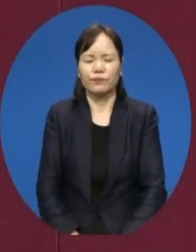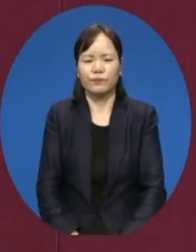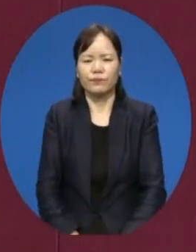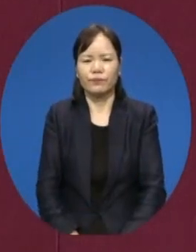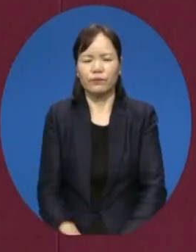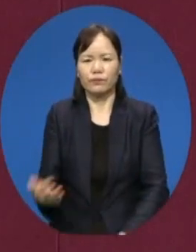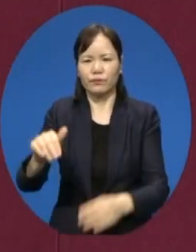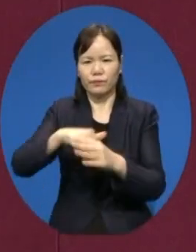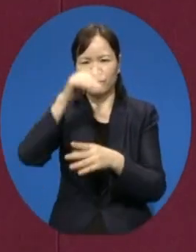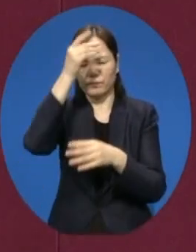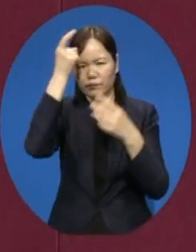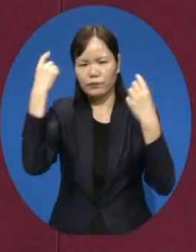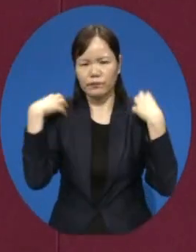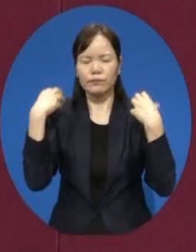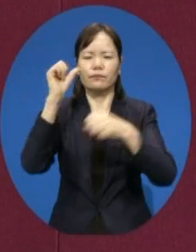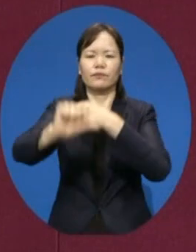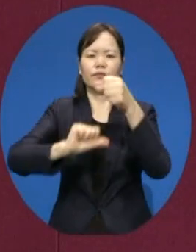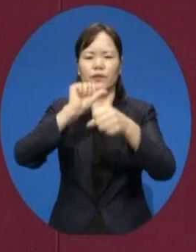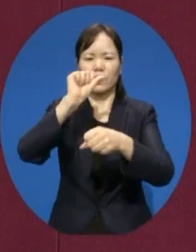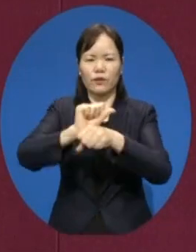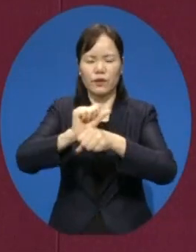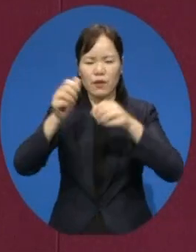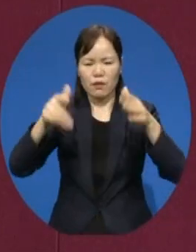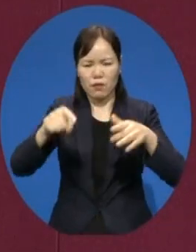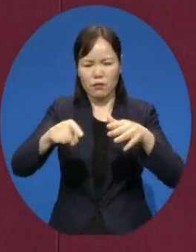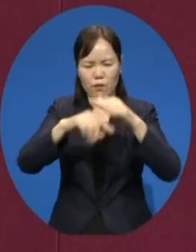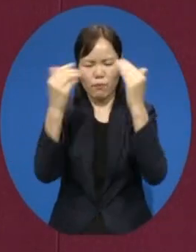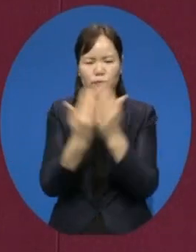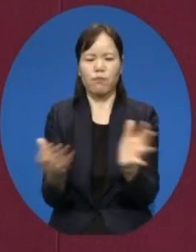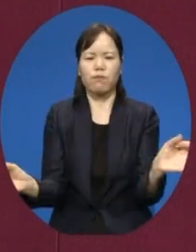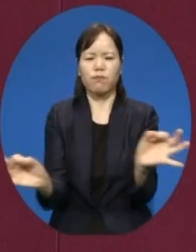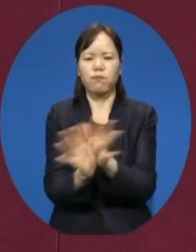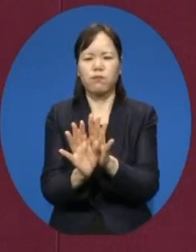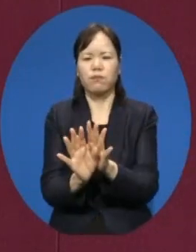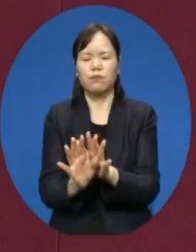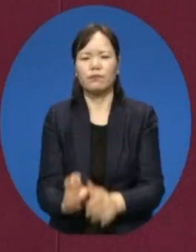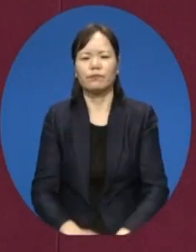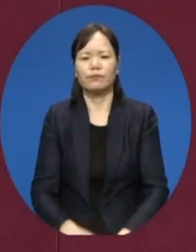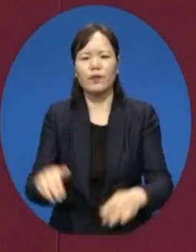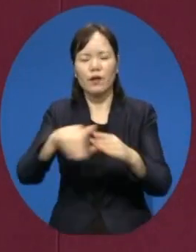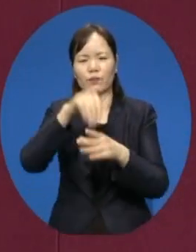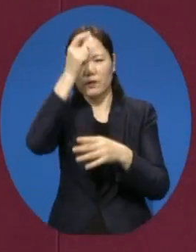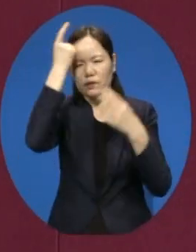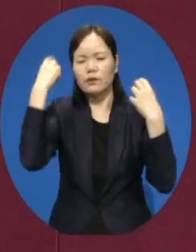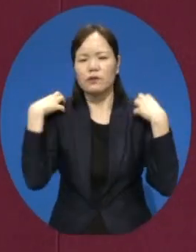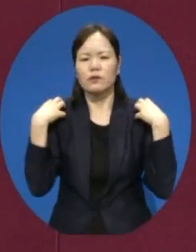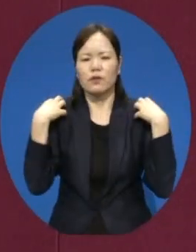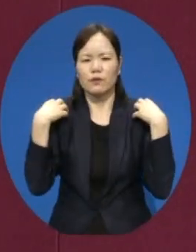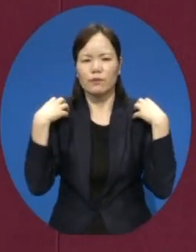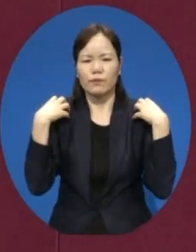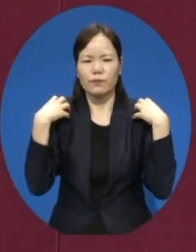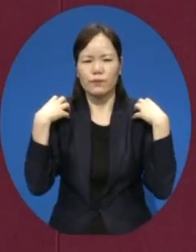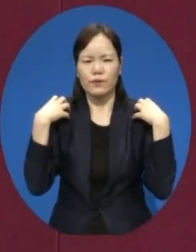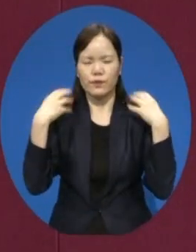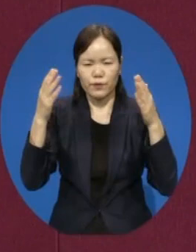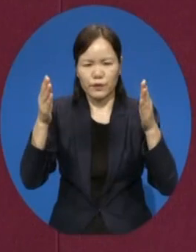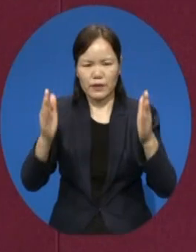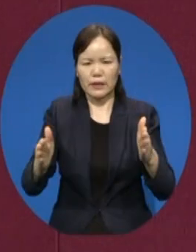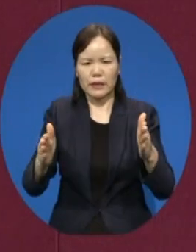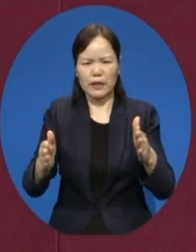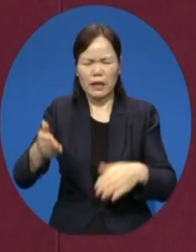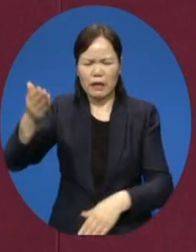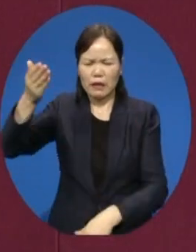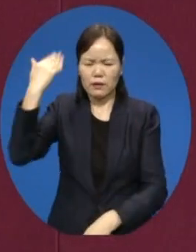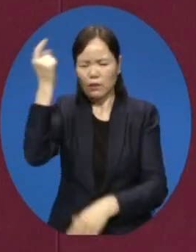그런데 문재인 정권 5년 동안 이 토대가 통째로 무너졌습니다. 문재인 정권 집권 내내 이전 정권